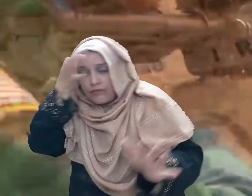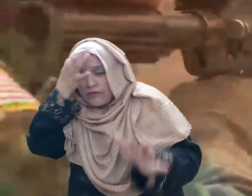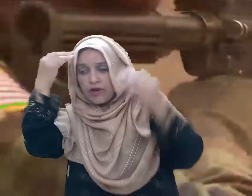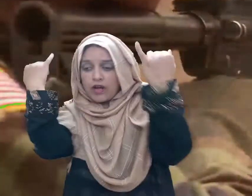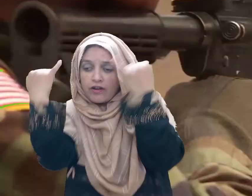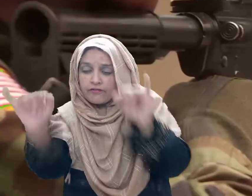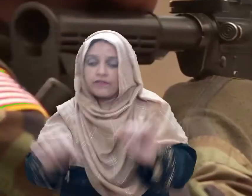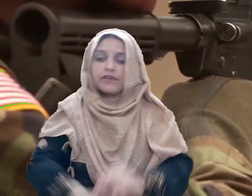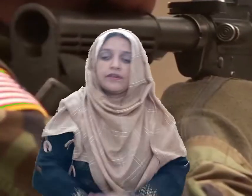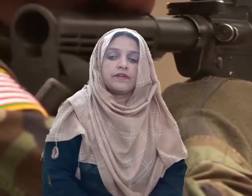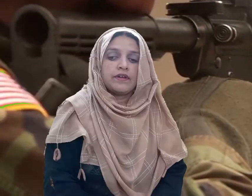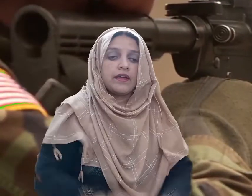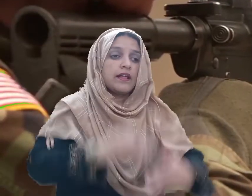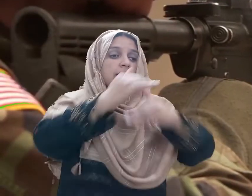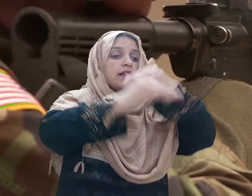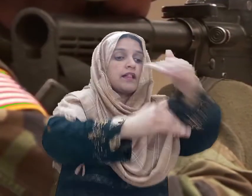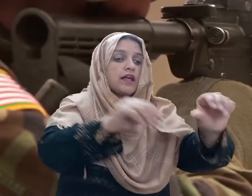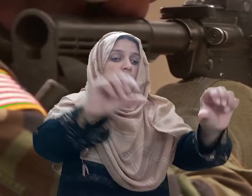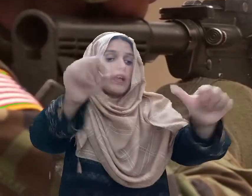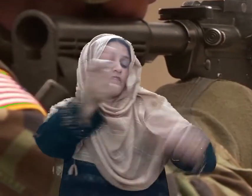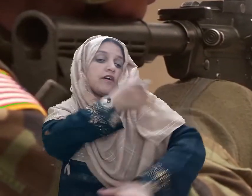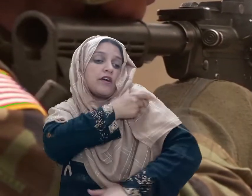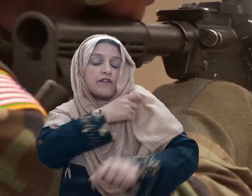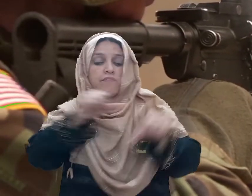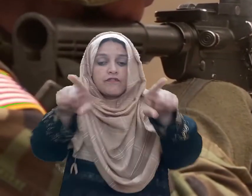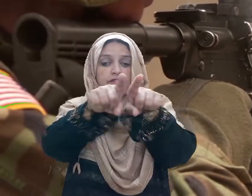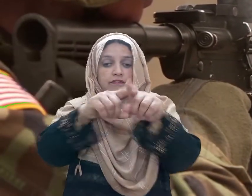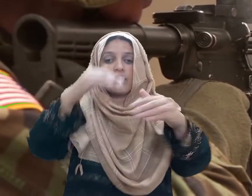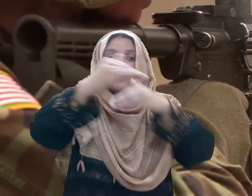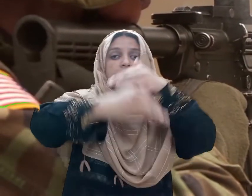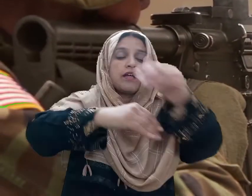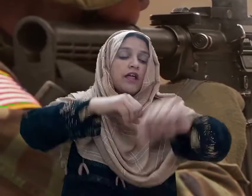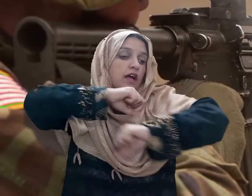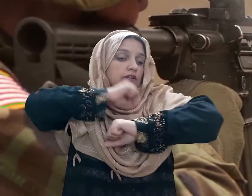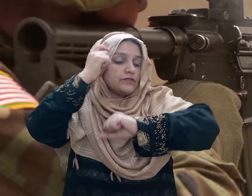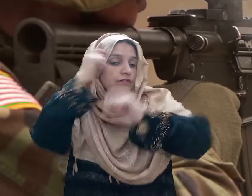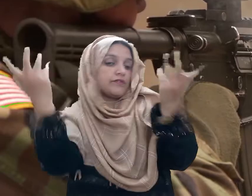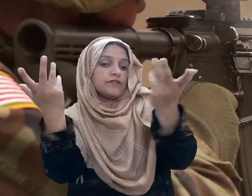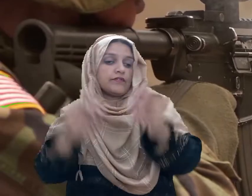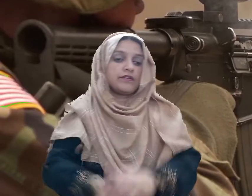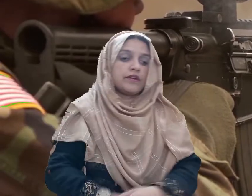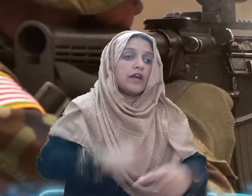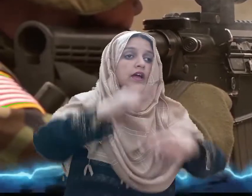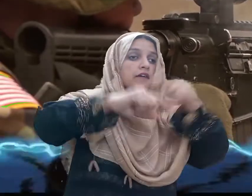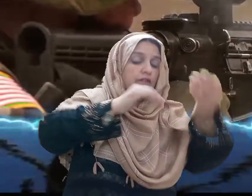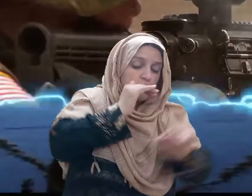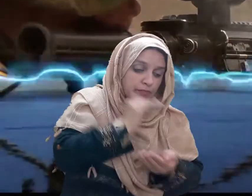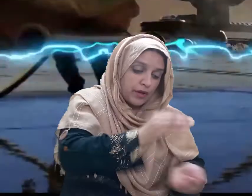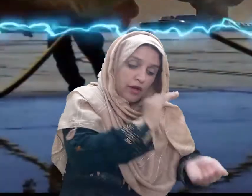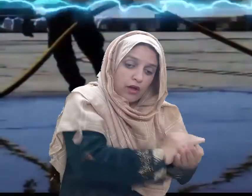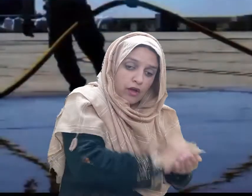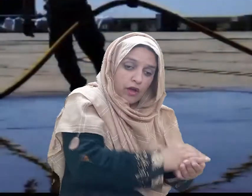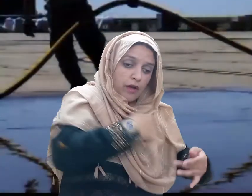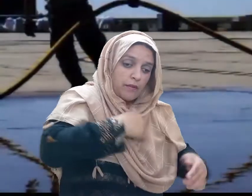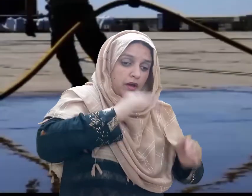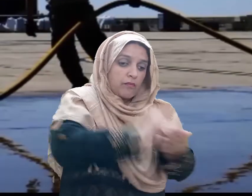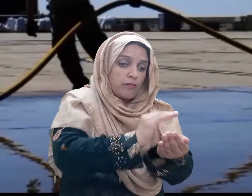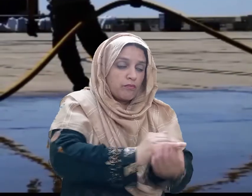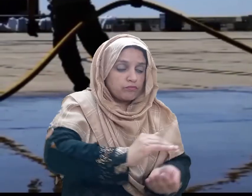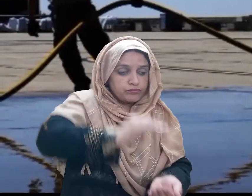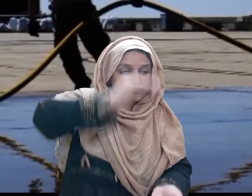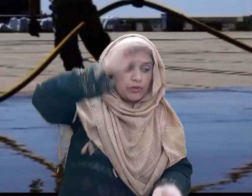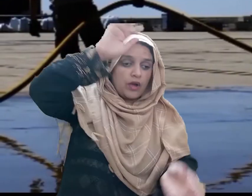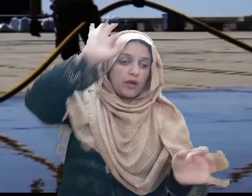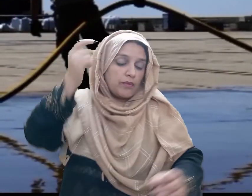ہے۔ ایران بھی اپنے فوجی اور دفاعی لحاظ سے بہت مستحکم ملک ہے، اور اپنے بجٹ کا ایک بہت بڑا حصہ اپنے دفاع کے لیے مختص کرتا